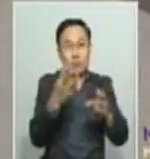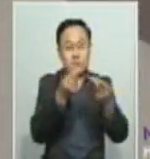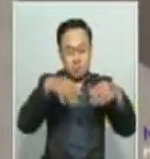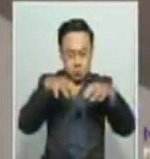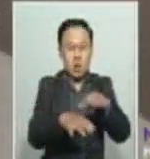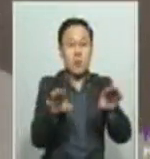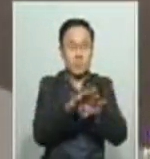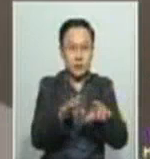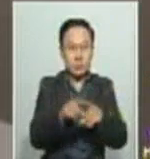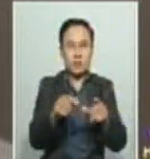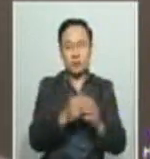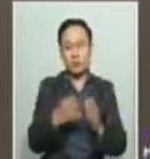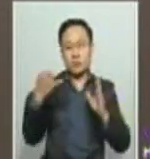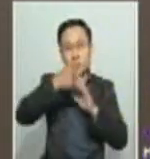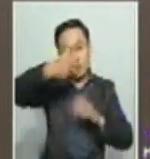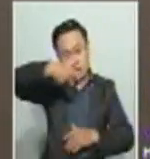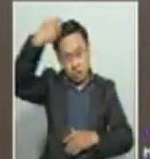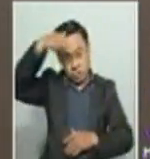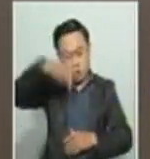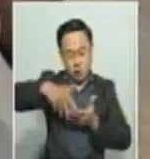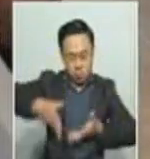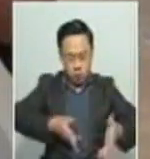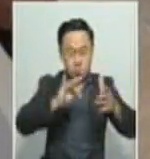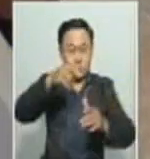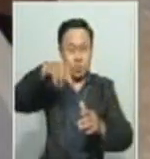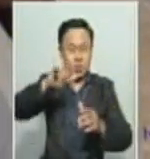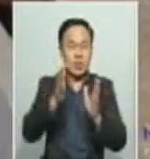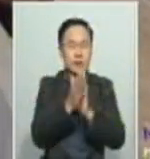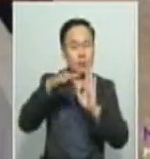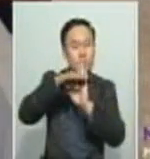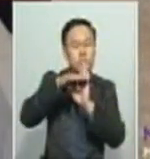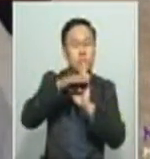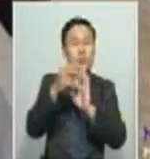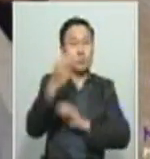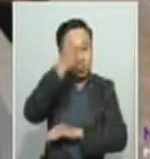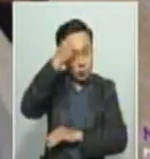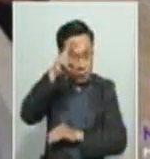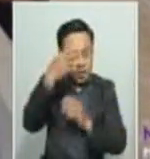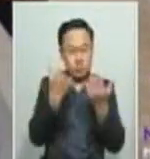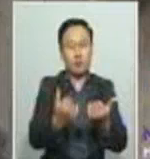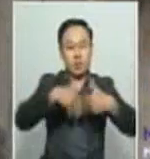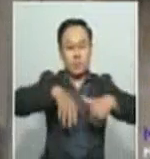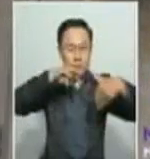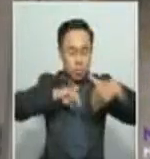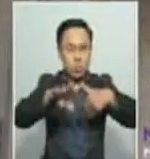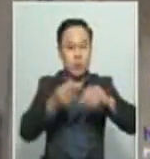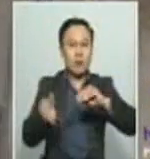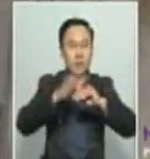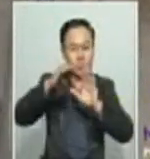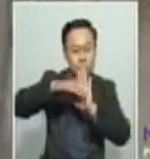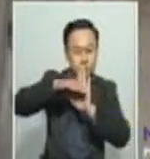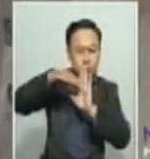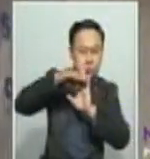จ้าพระยาทรงตัวมา2วันนะครับแต่ล่าสุดหลังจากที่มีการแจ้งเตือนว่าจะมีการปล่อยน้ำเพิ่มทำให้ระดับน้ำเพิ่มอีก10เซนติเมตรขณะ